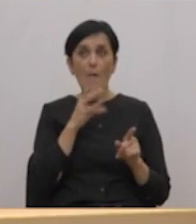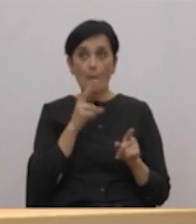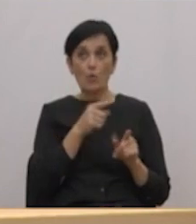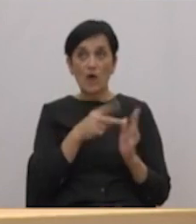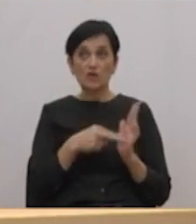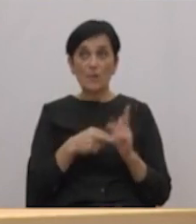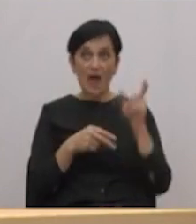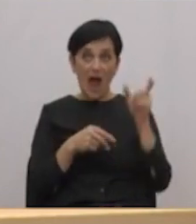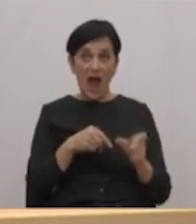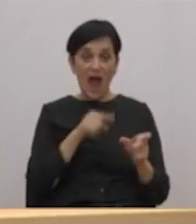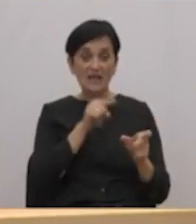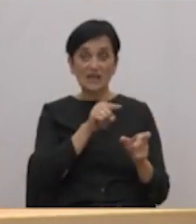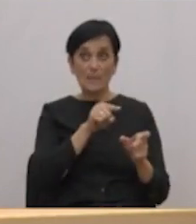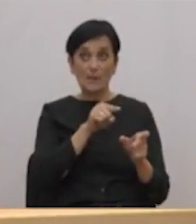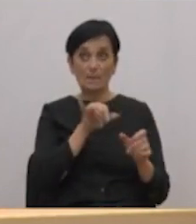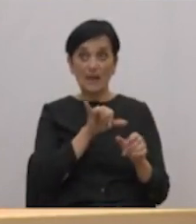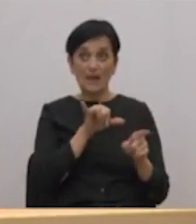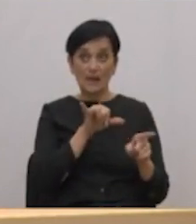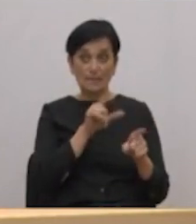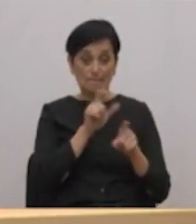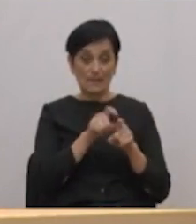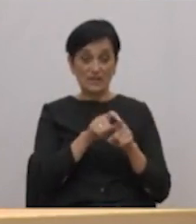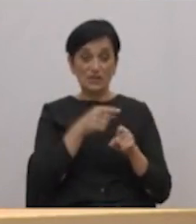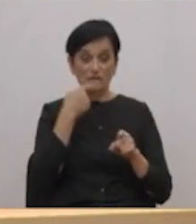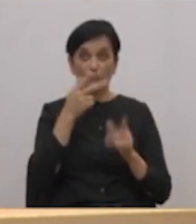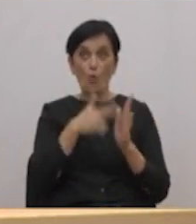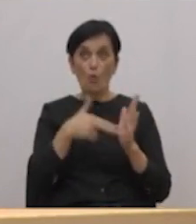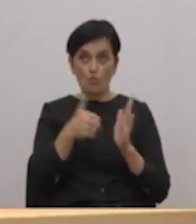ეს ადამიანი ისევე იმ ადგილას, სადაც ეს სიტყვები წამოწდა, ბოდის